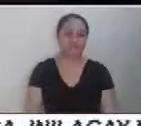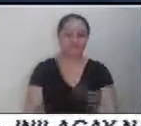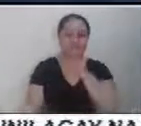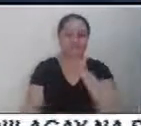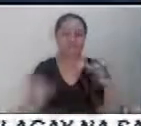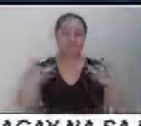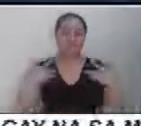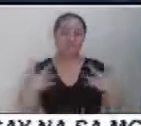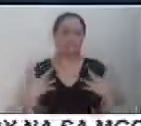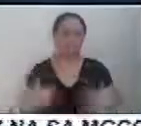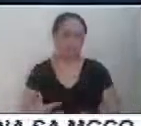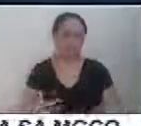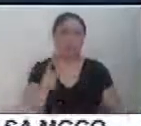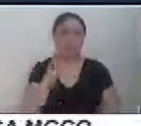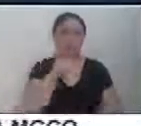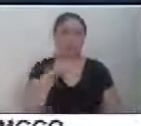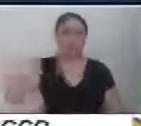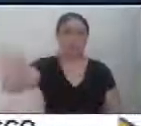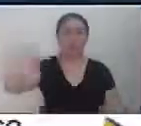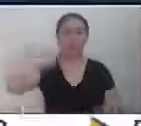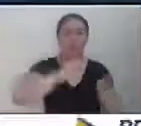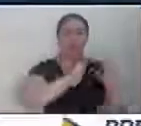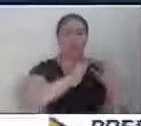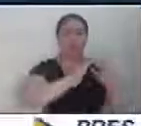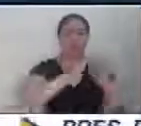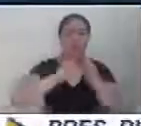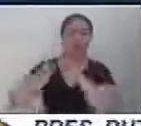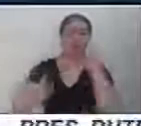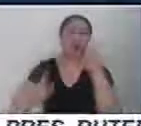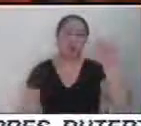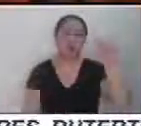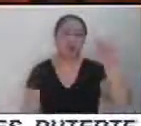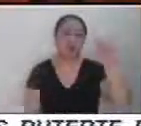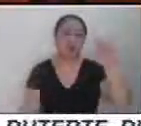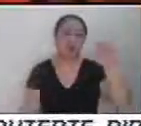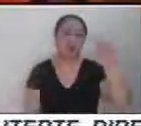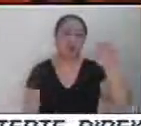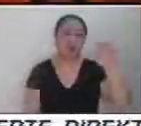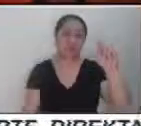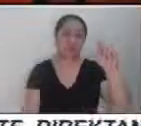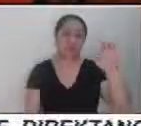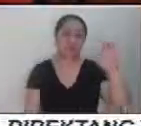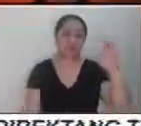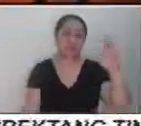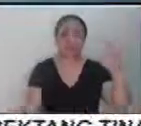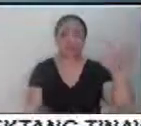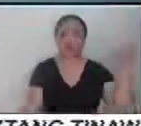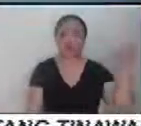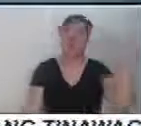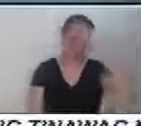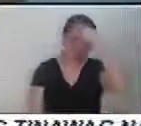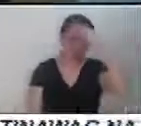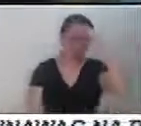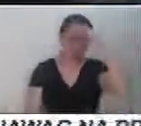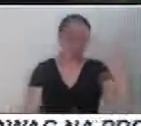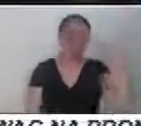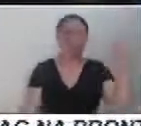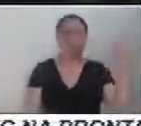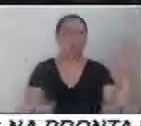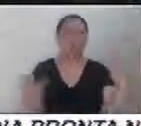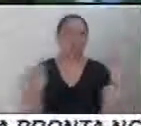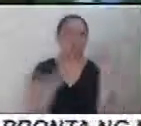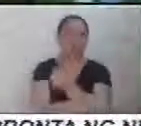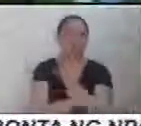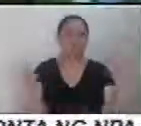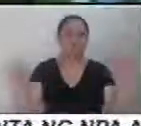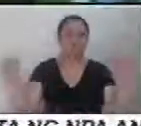mga nasunugan gaya ni Joey. Di niya maitago ang pangihinayang dahil matagal na sila naninirahan sa lugar at di niya alam kung